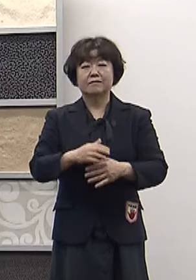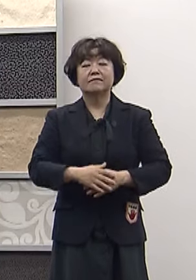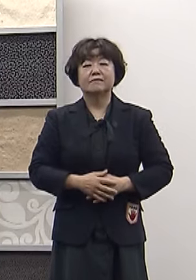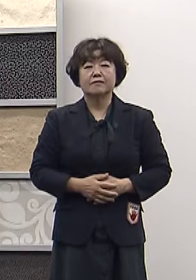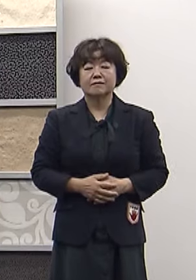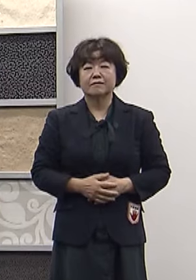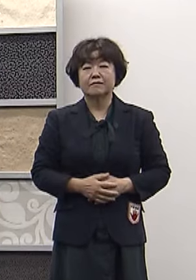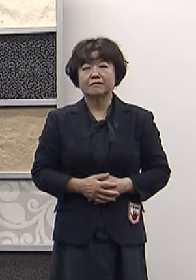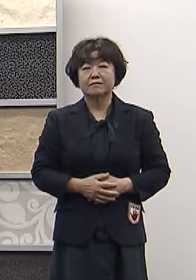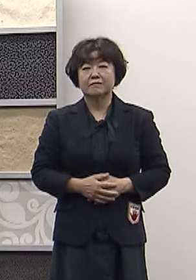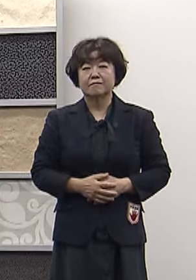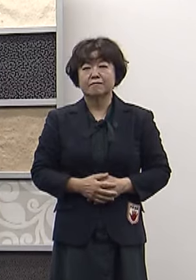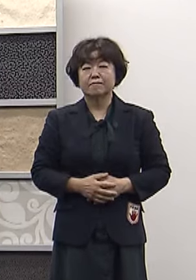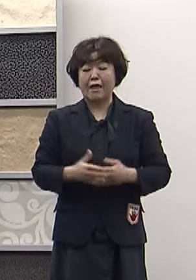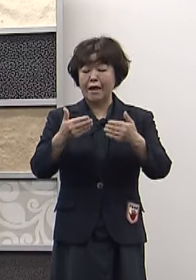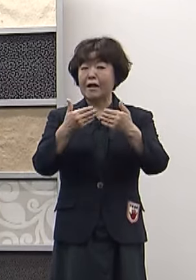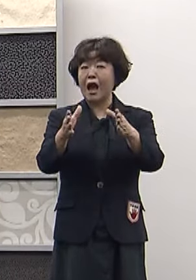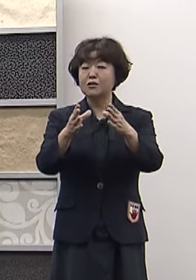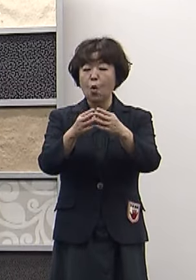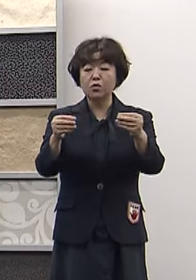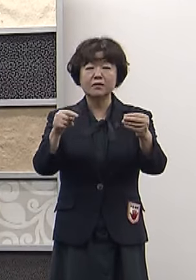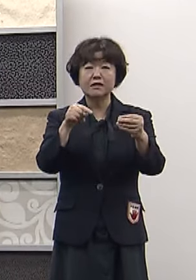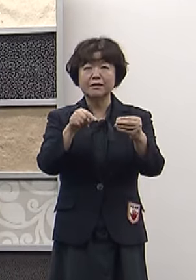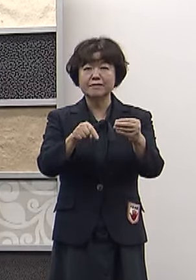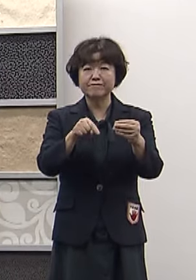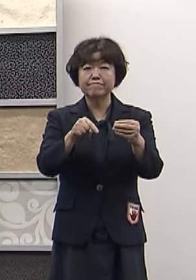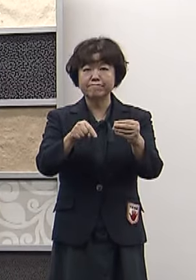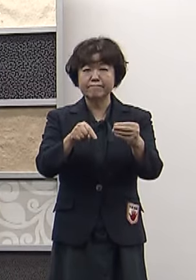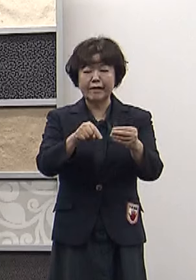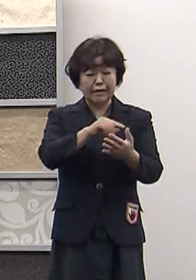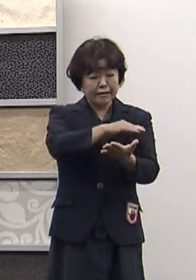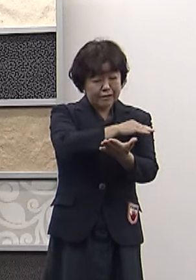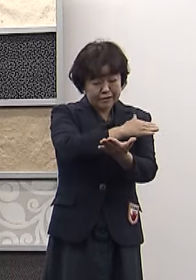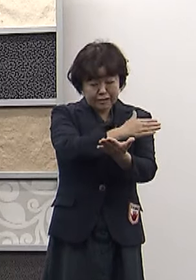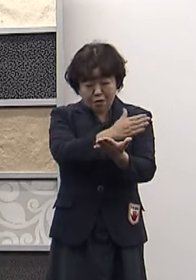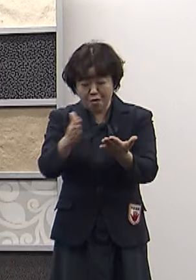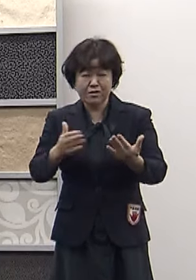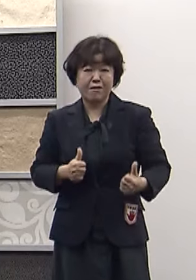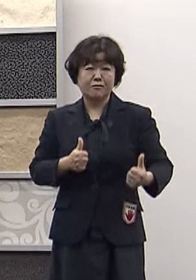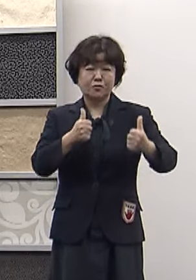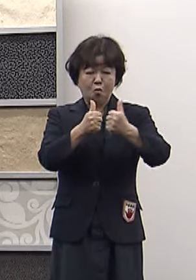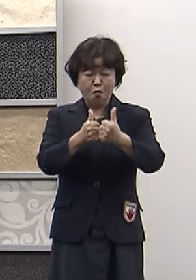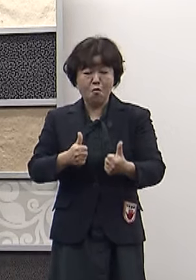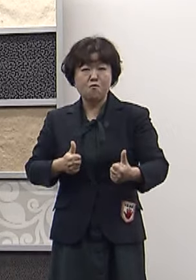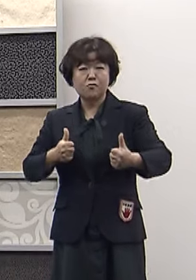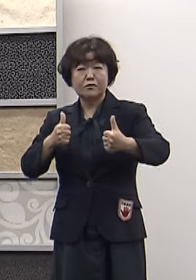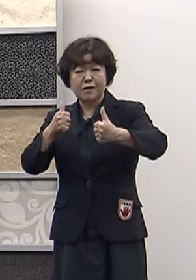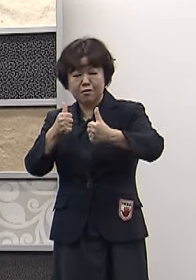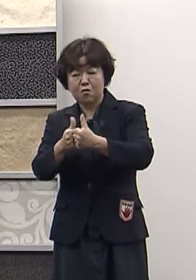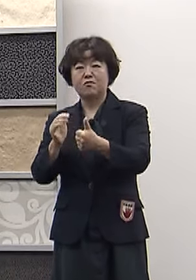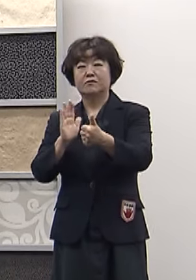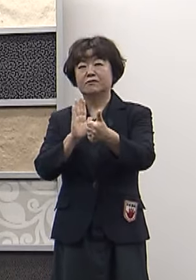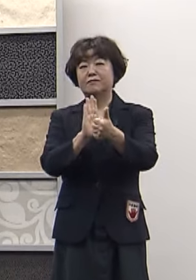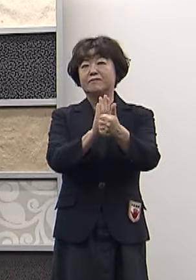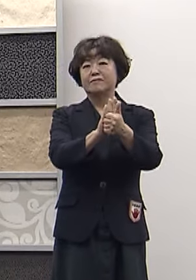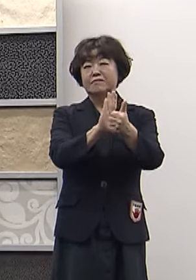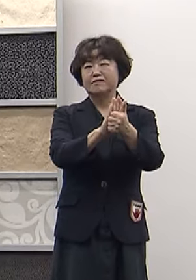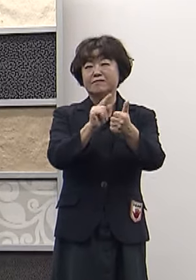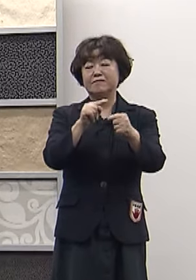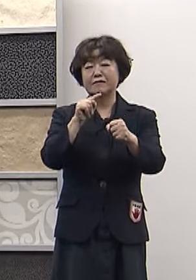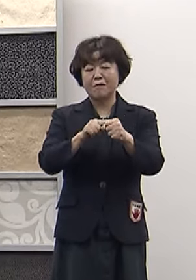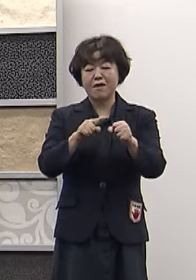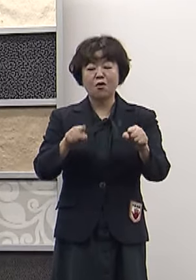この開くという字を書く甲斐の国におけますあらゆる挑戦をしっかりと強力に支援をするべく、本